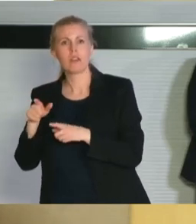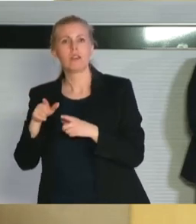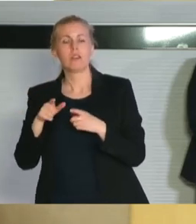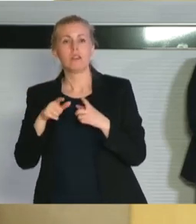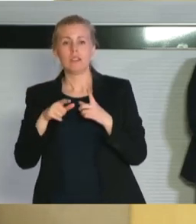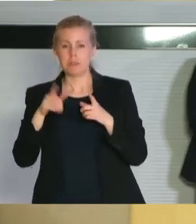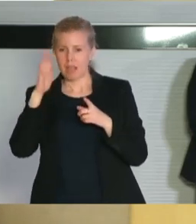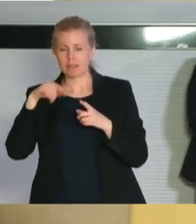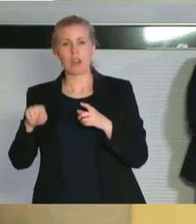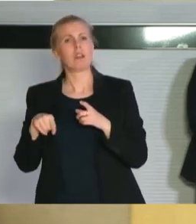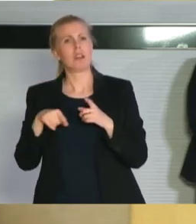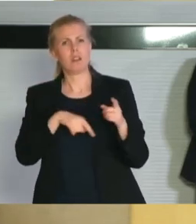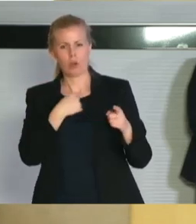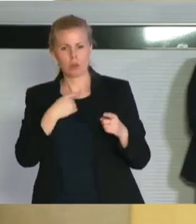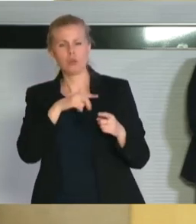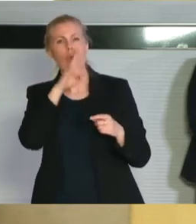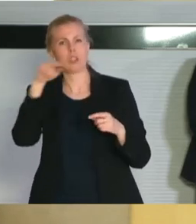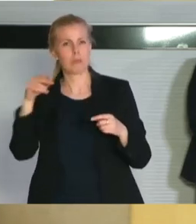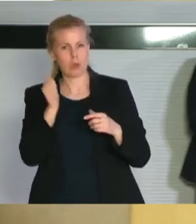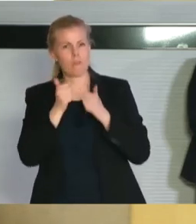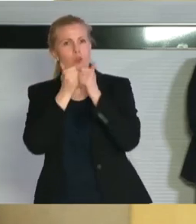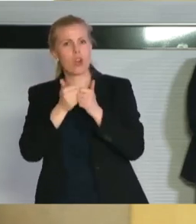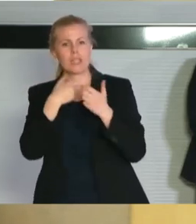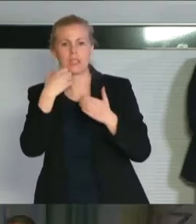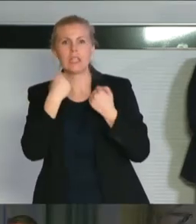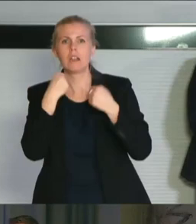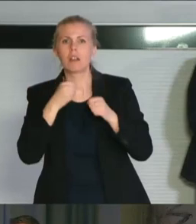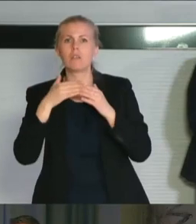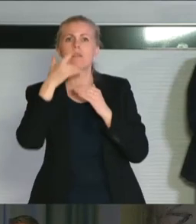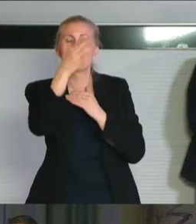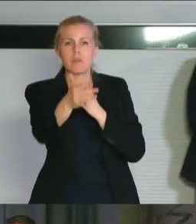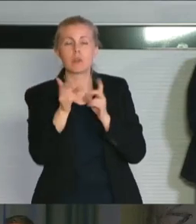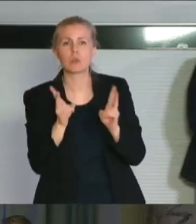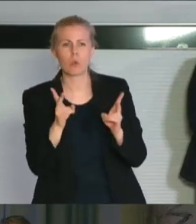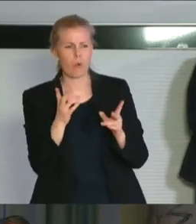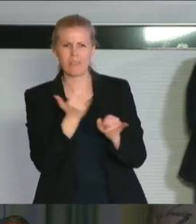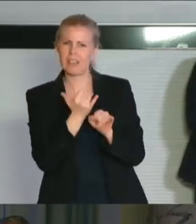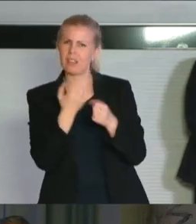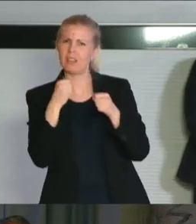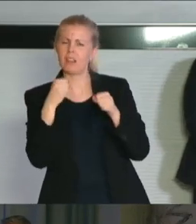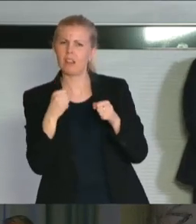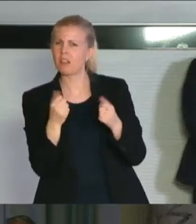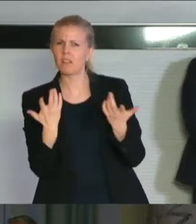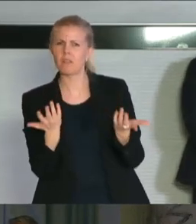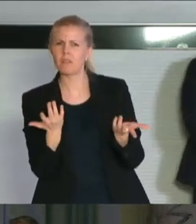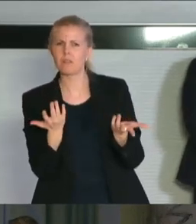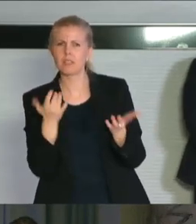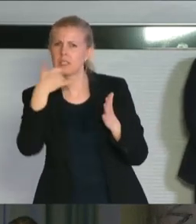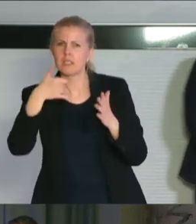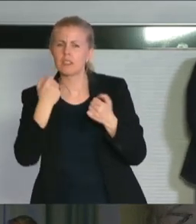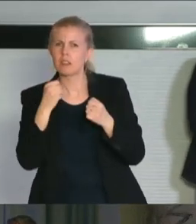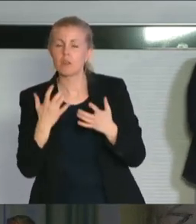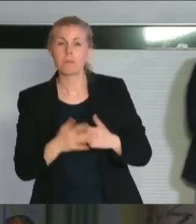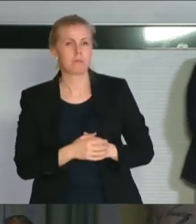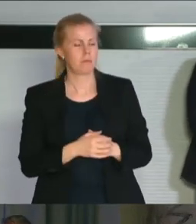seg til de strenge tiltakene. Hva kan være vurderingen bak dette, og hvilke tiltak snakker vi da fortsatt om? Dette er jo, jeg